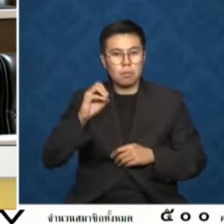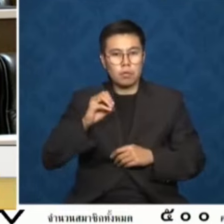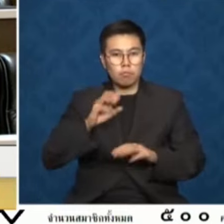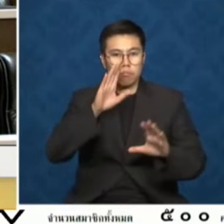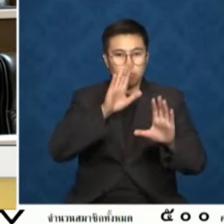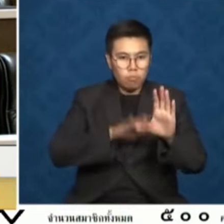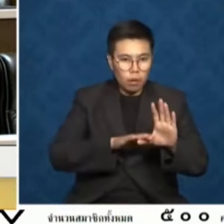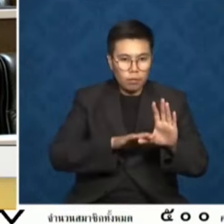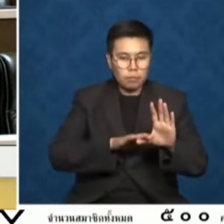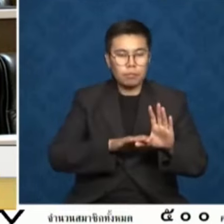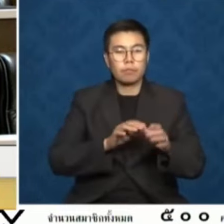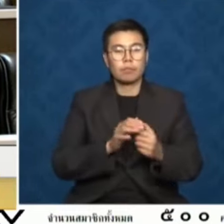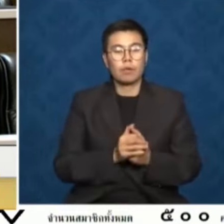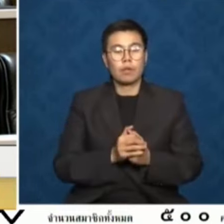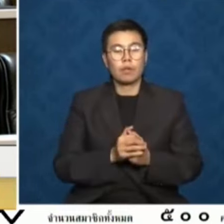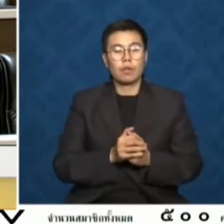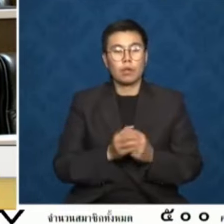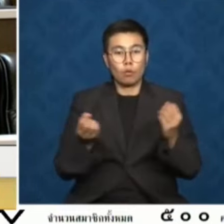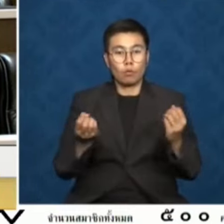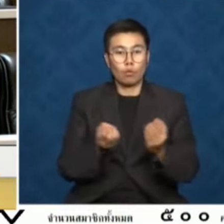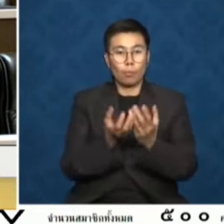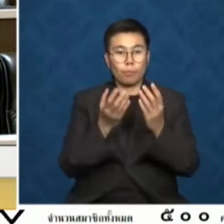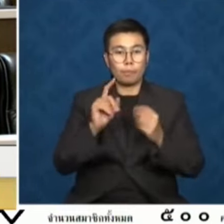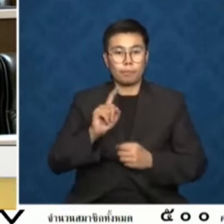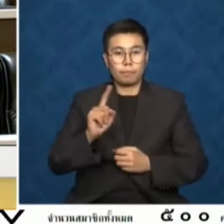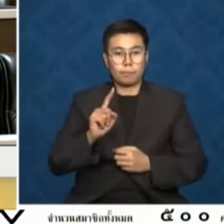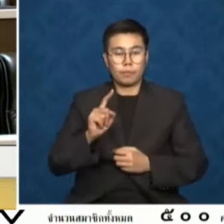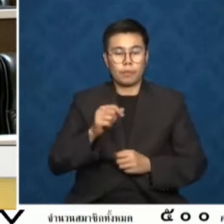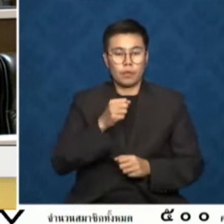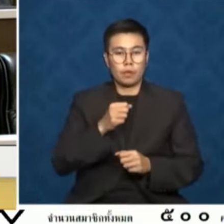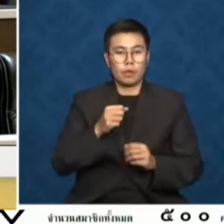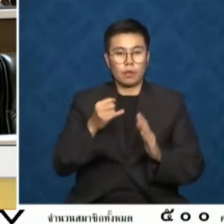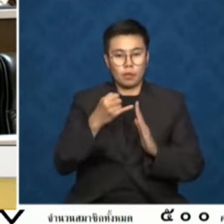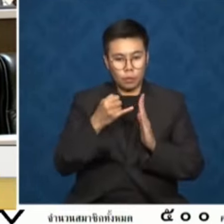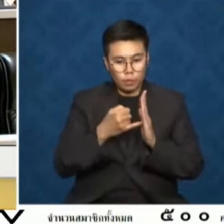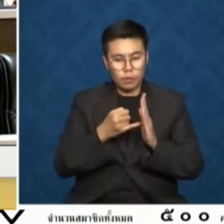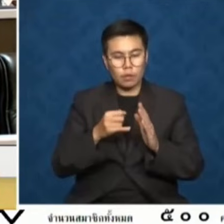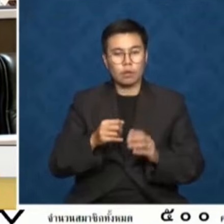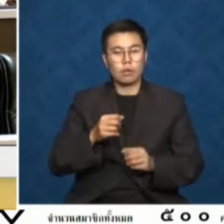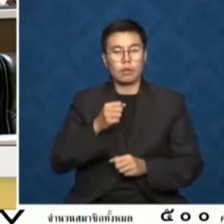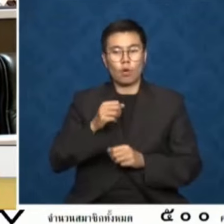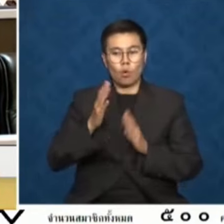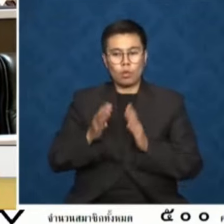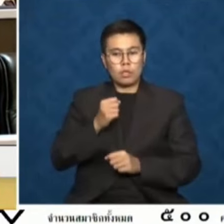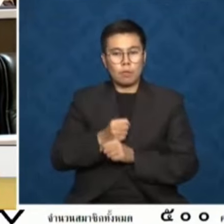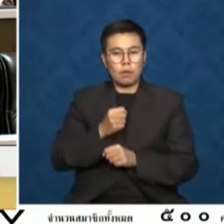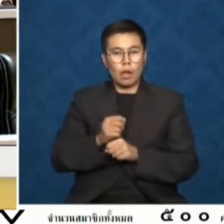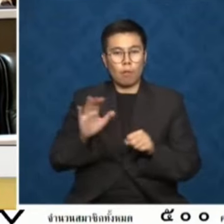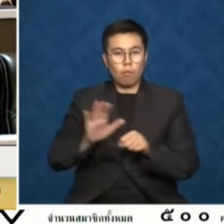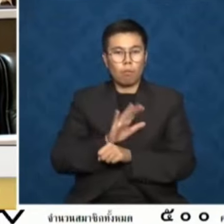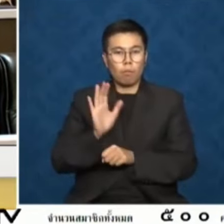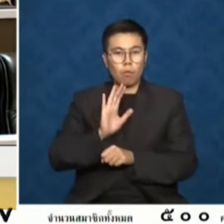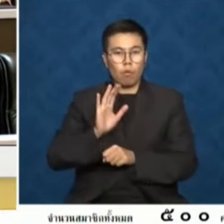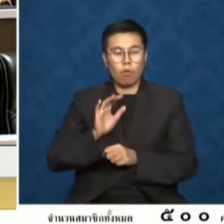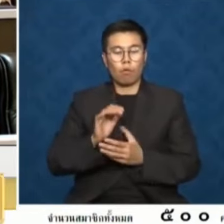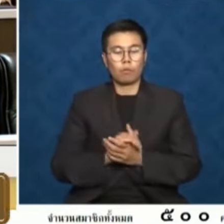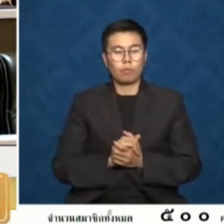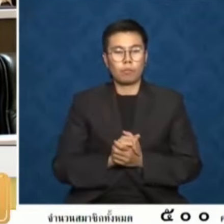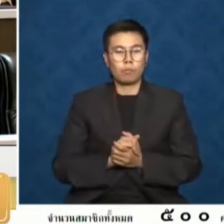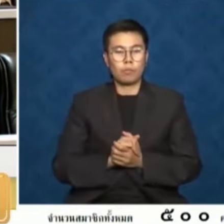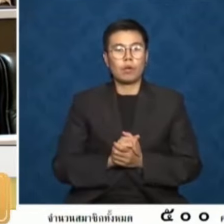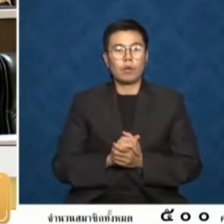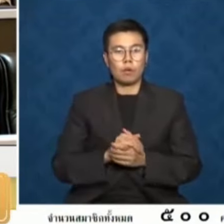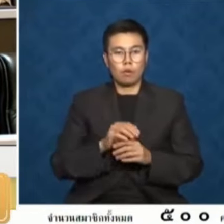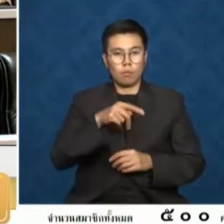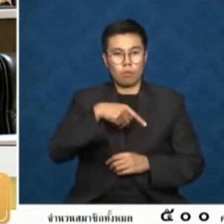แต่งตั้งส่งผลให้องค์กรปกครองส่วนท้องถิ่นบางแห่งขาดแคลนบุคลากรในการปฏิบัติงานโดยร่